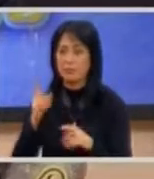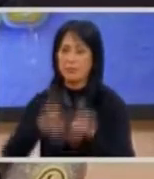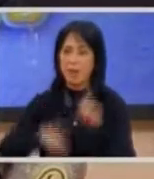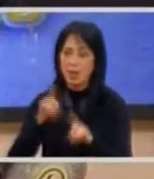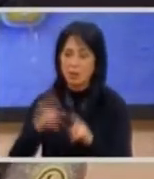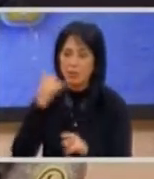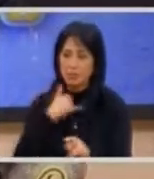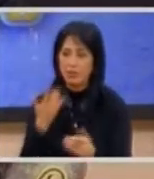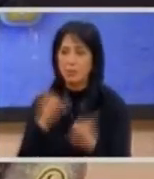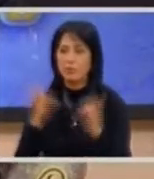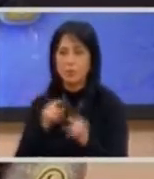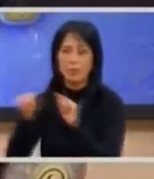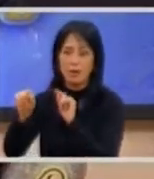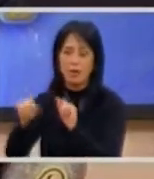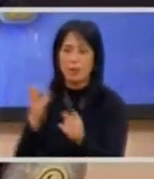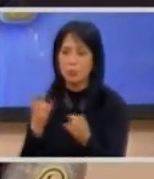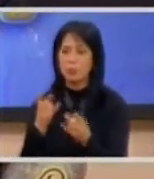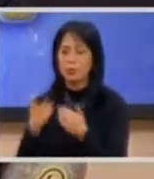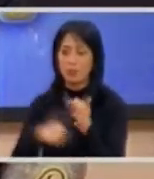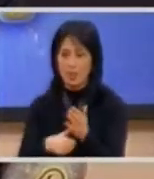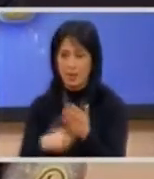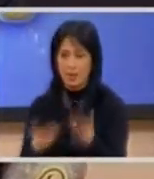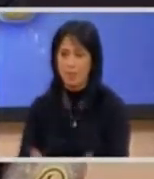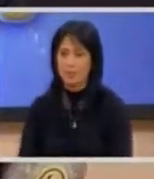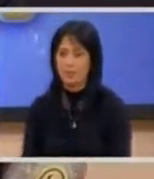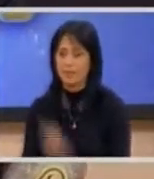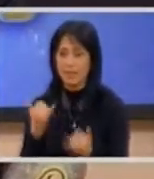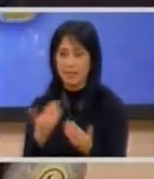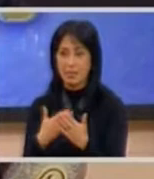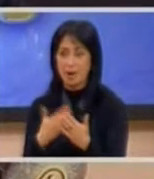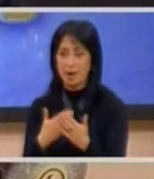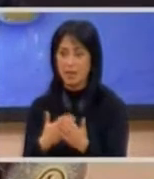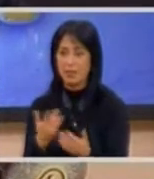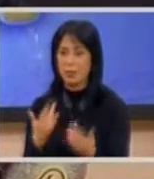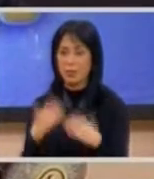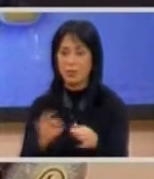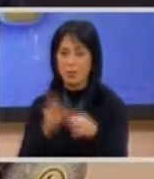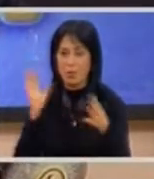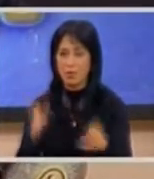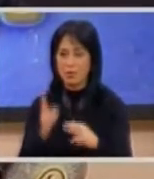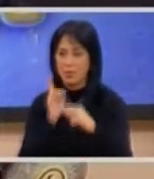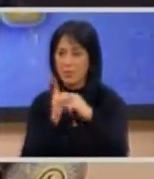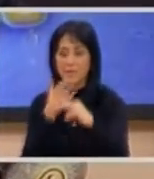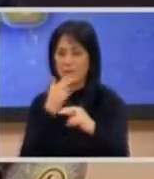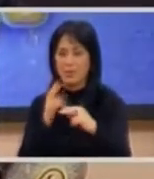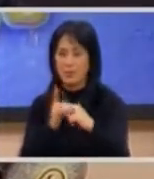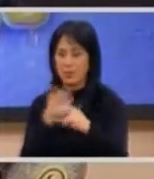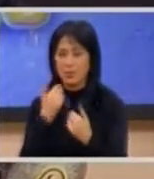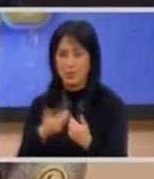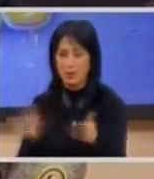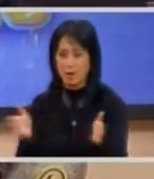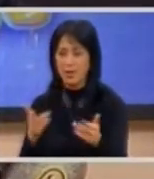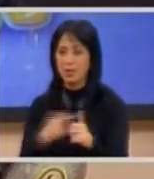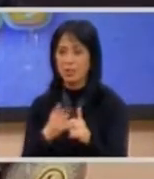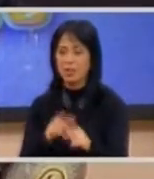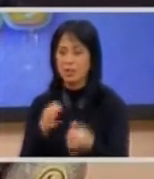რომ ჭირდებოდათ ესეთ ადამიანებს დახმარება და დღეს მაგალითად მოიხსნა ეს ბარიერი ზუსტად და მართლაც ესე რომ